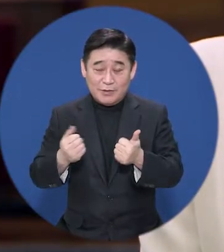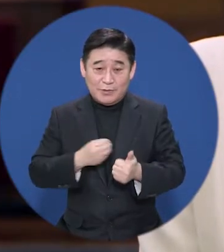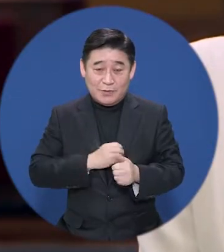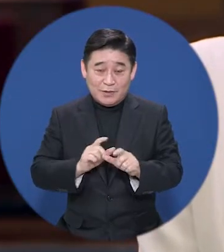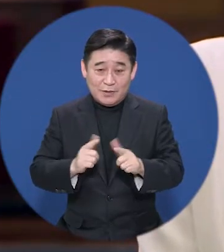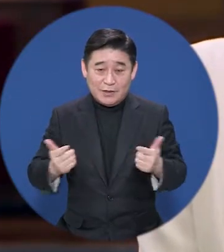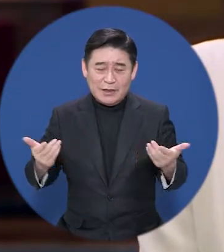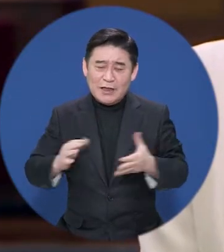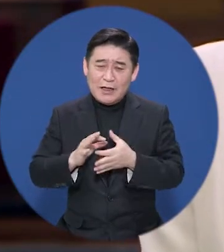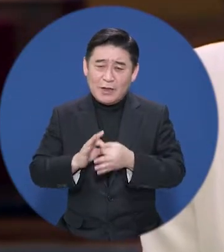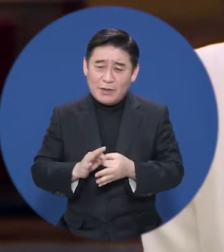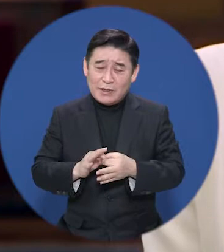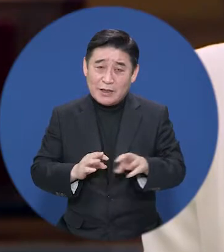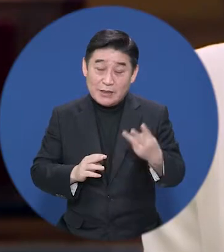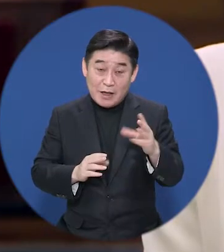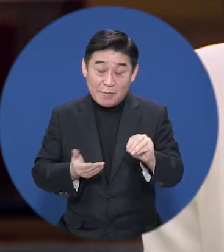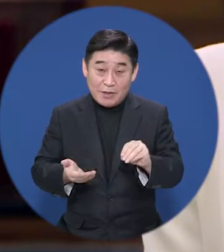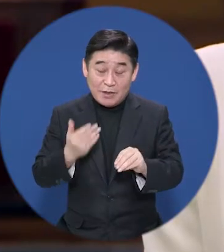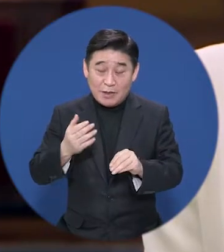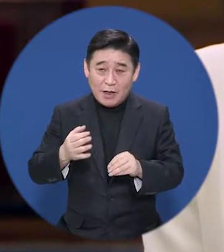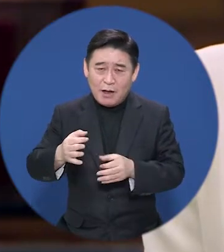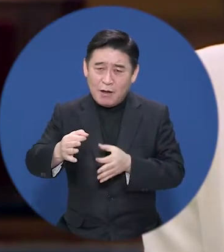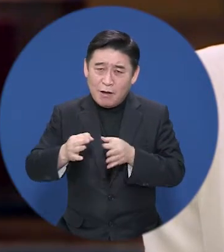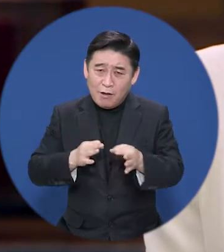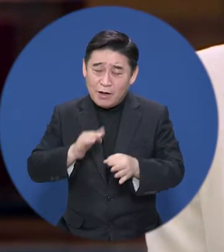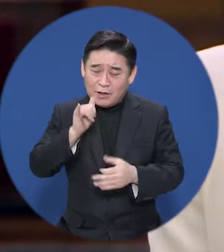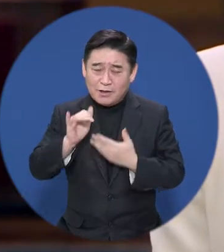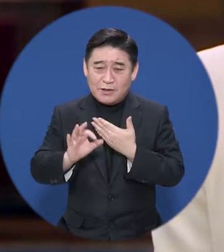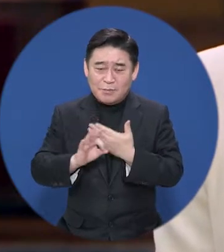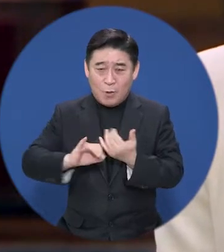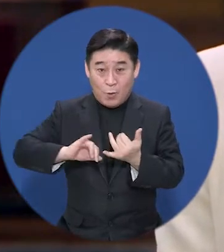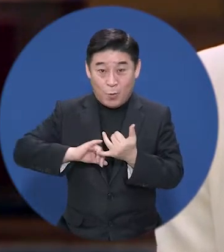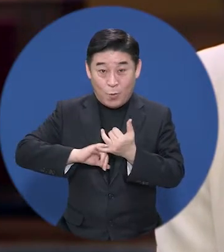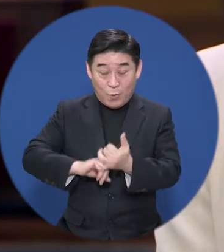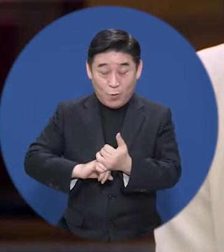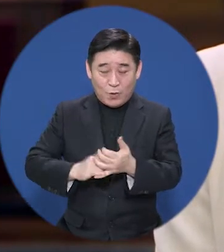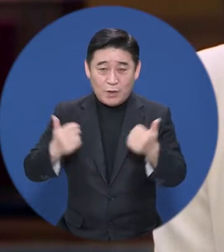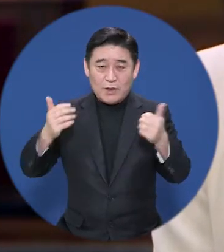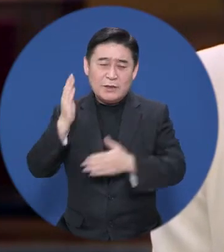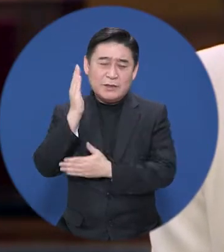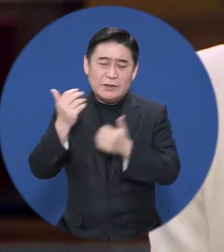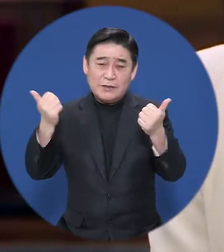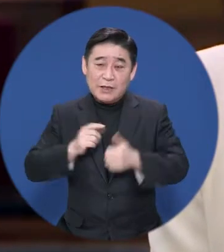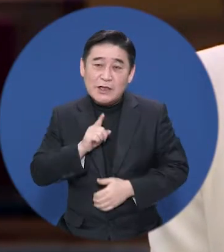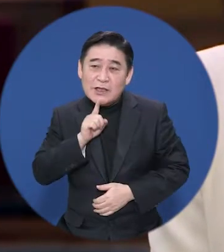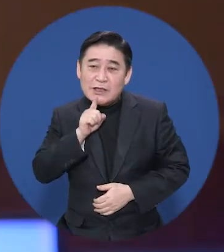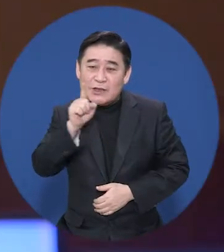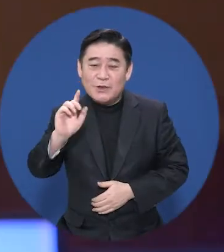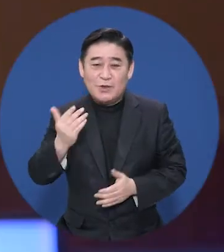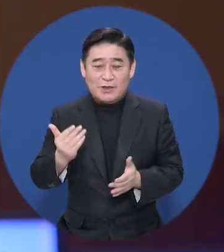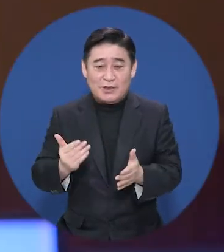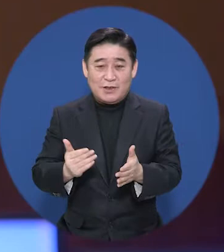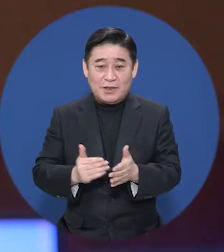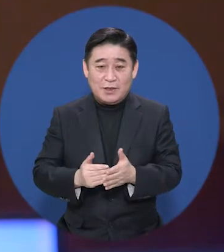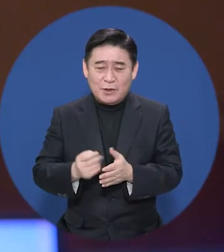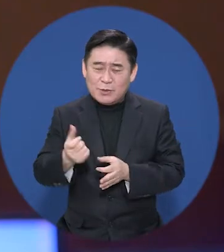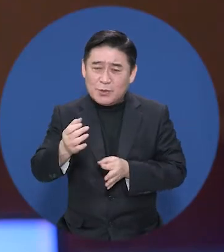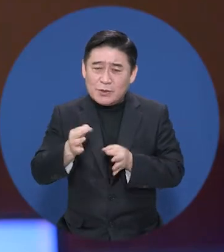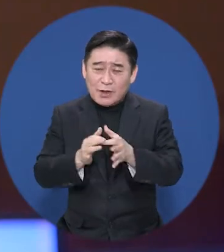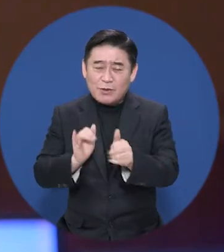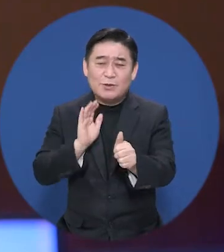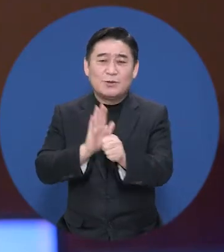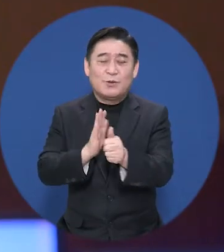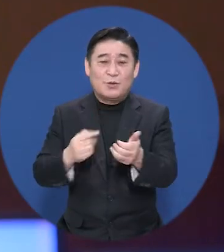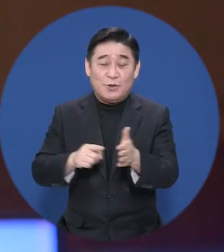직무 관련자와 300만 원 이상의 금전 거래를 하면 반드시 시의회에 신고를 해야 합니다. 소상공인들을